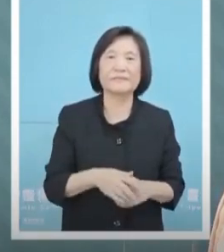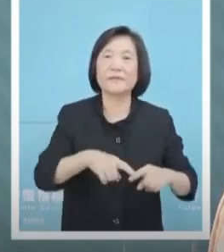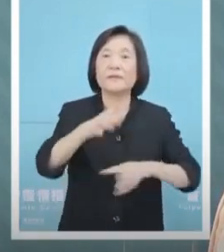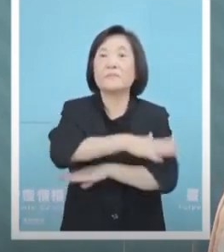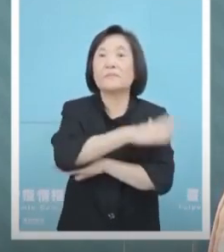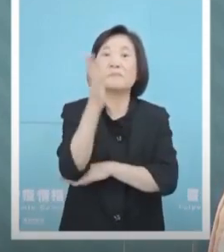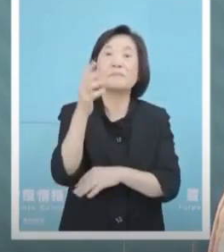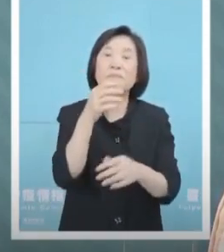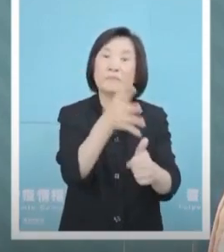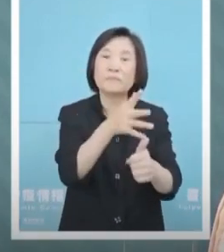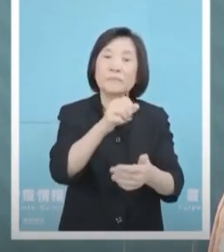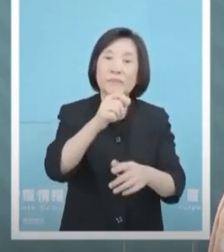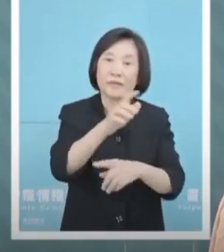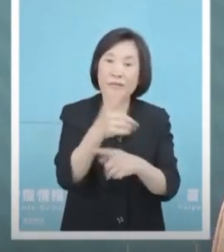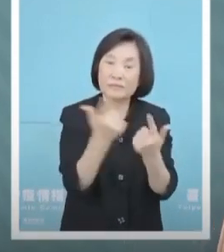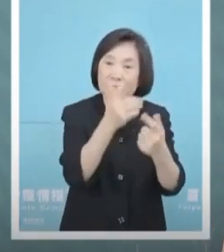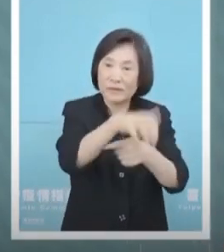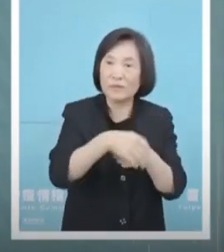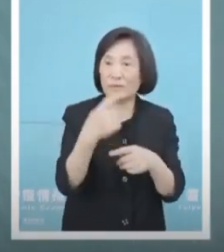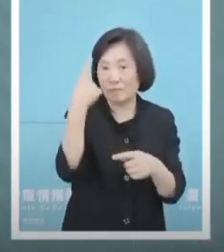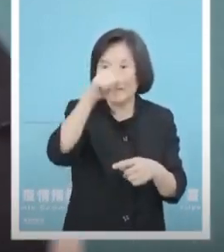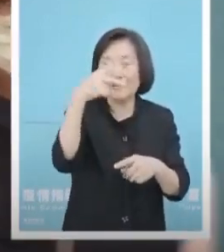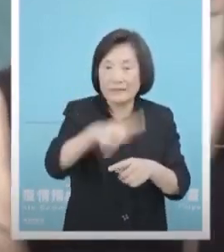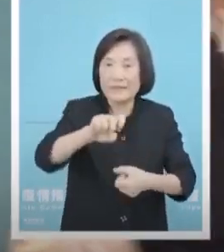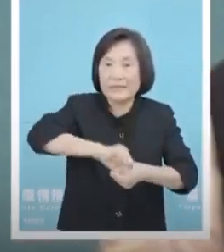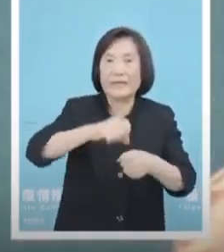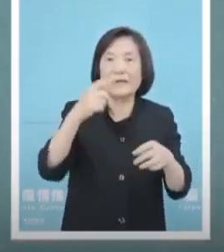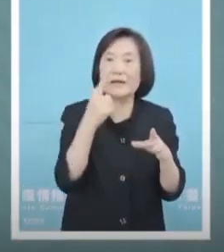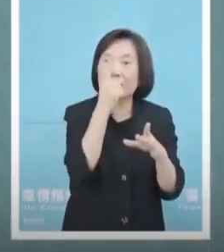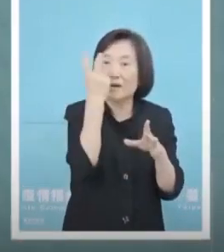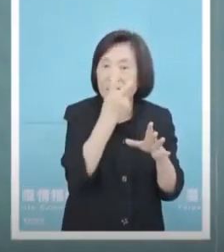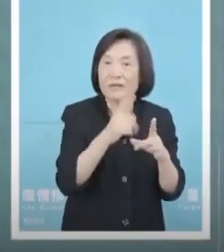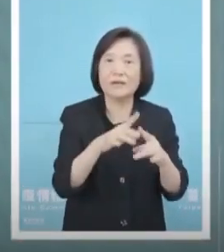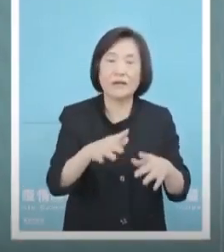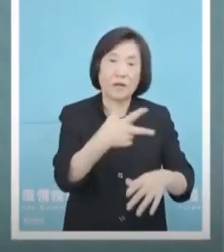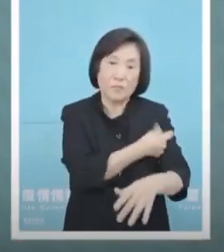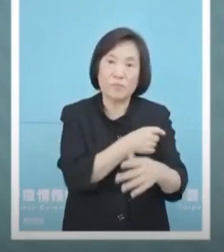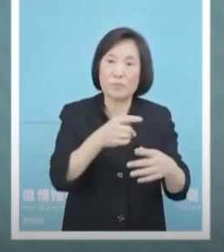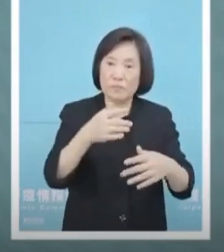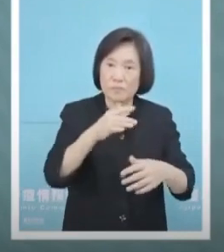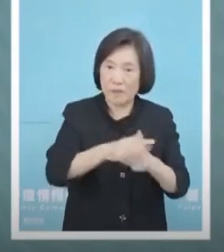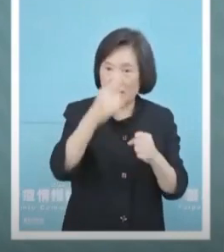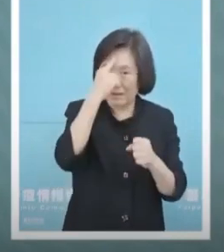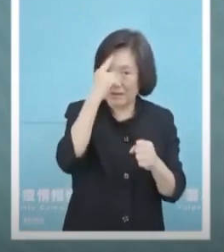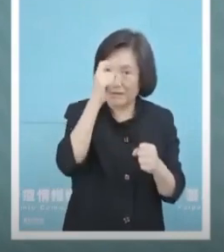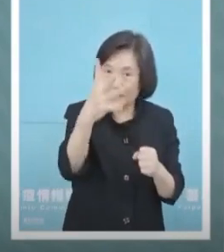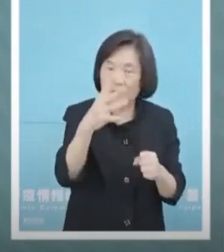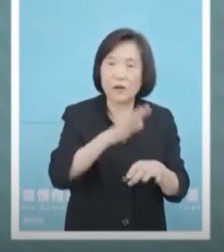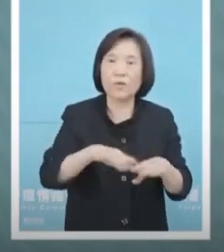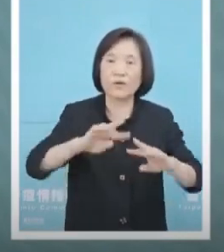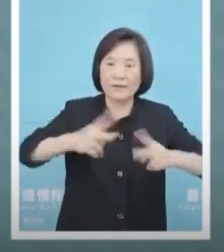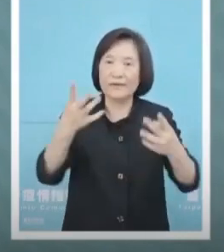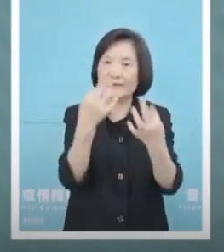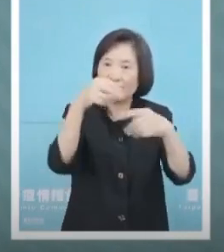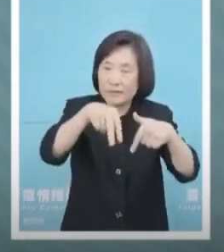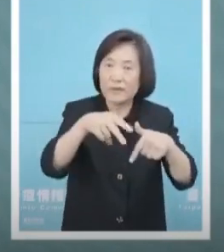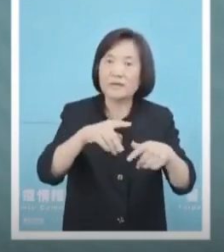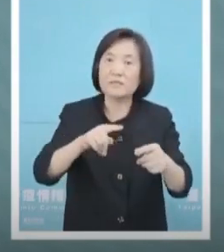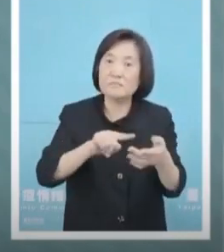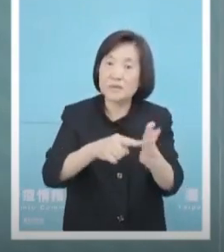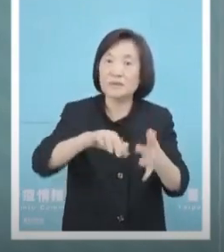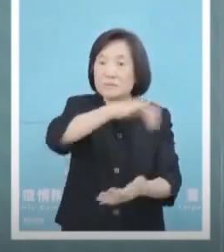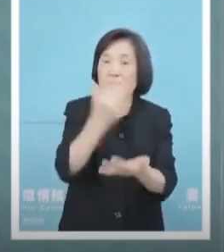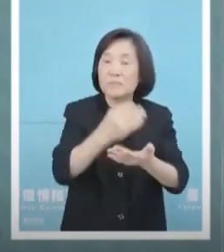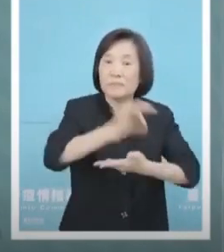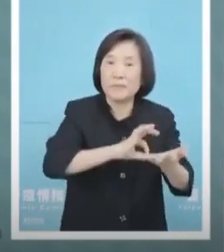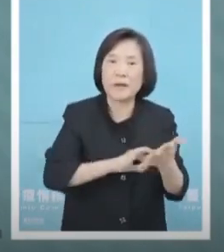明天北农和环南再一次大规模筛检，加上疫苗施打后满14天，市场也将一化管理，是否代表批发市场的感